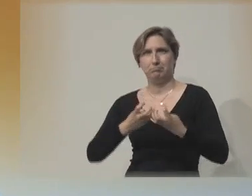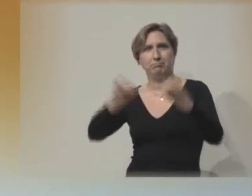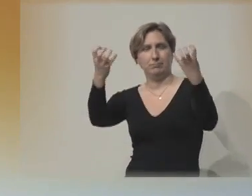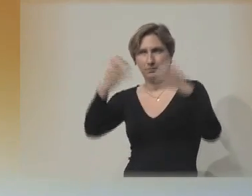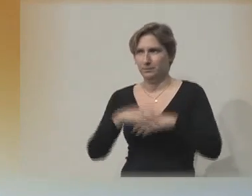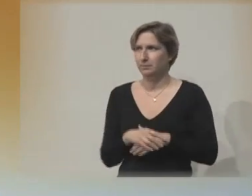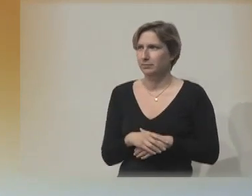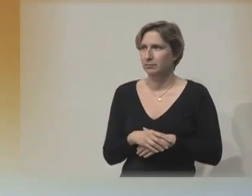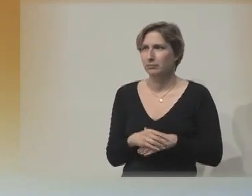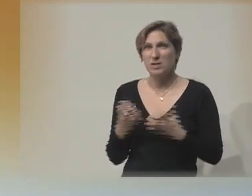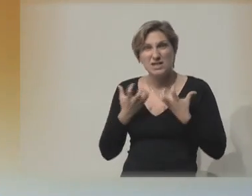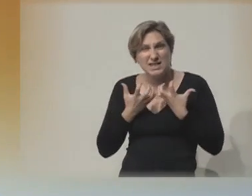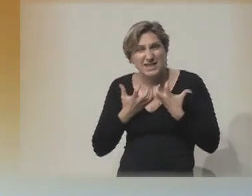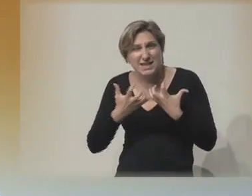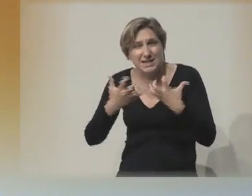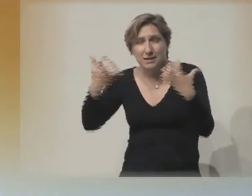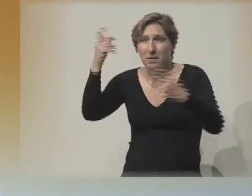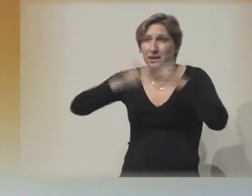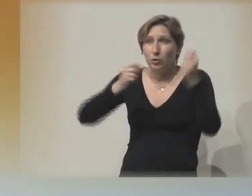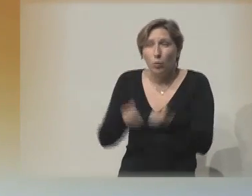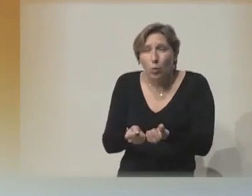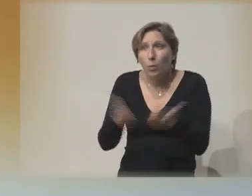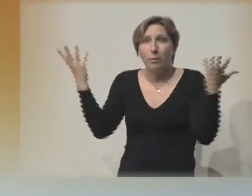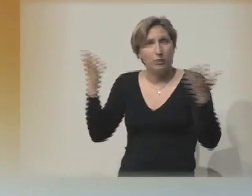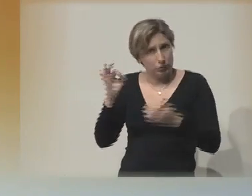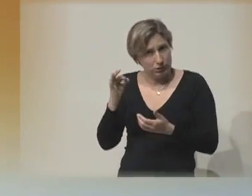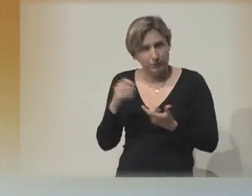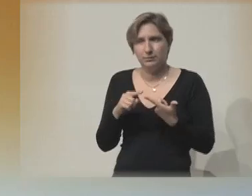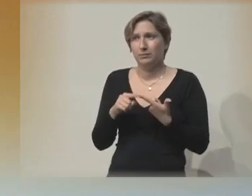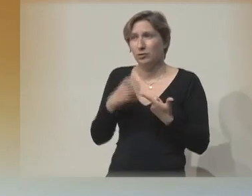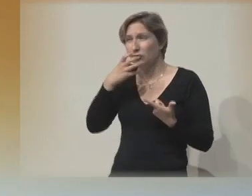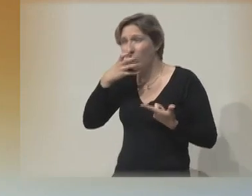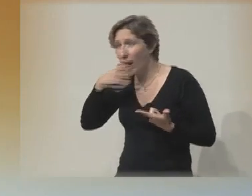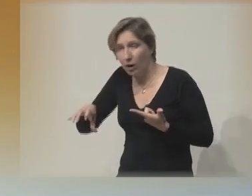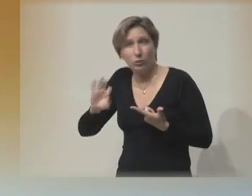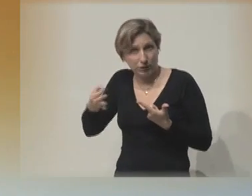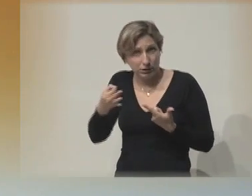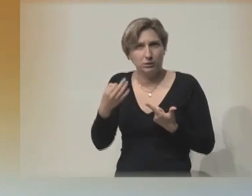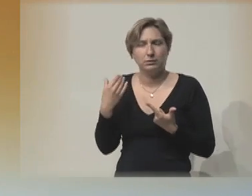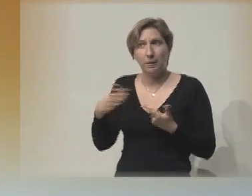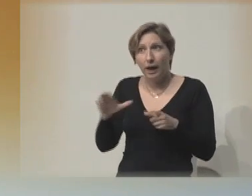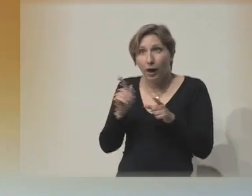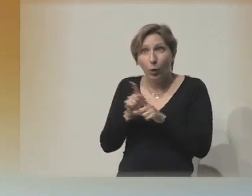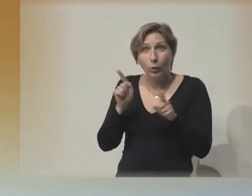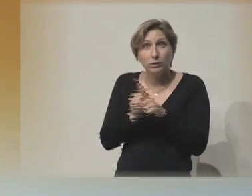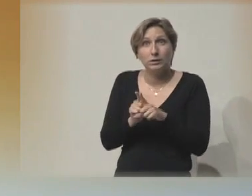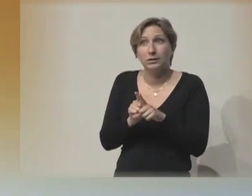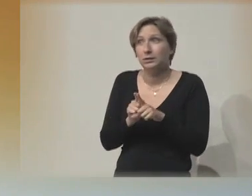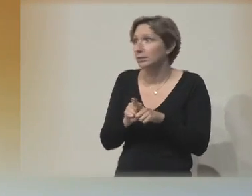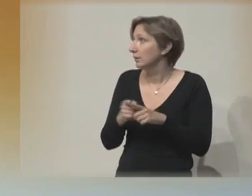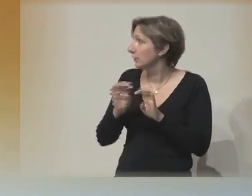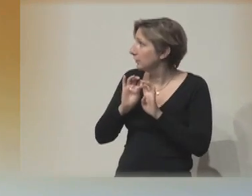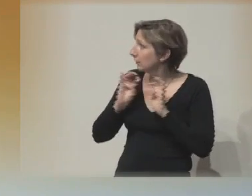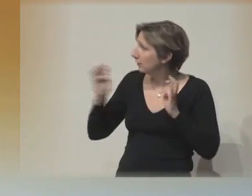Pas seulement le nombre, pas seulement la chaleur, mais ça a été relevé déjà à cette